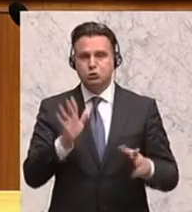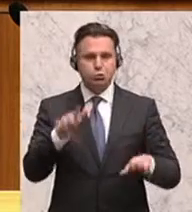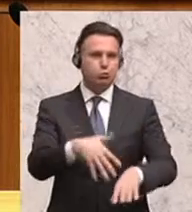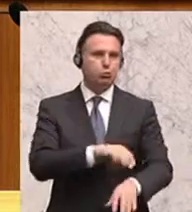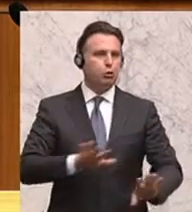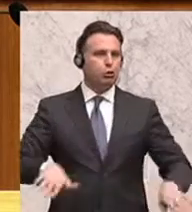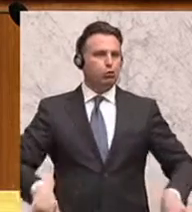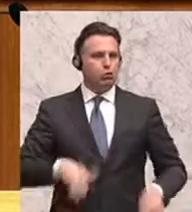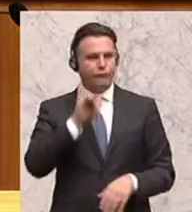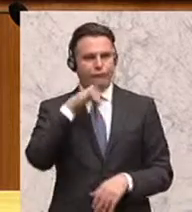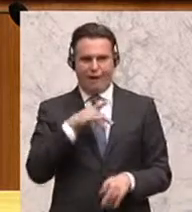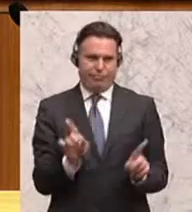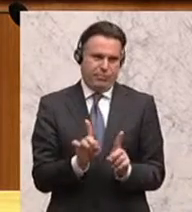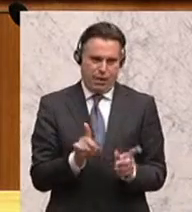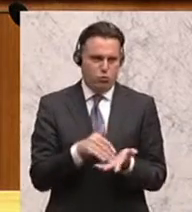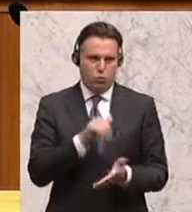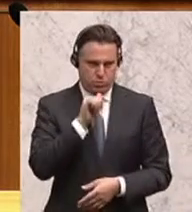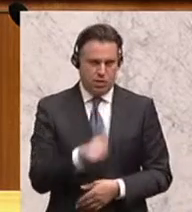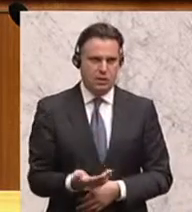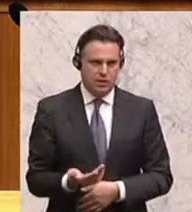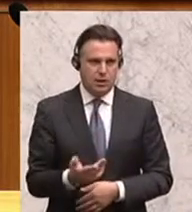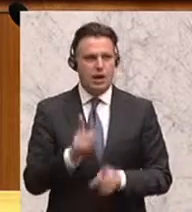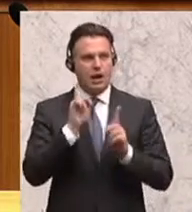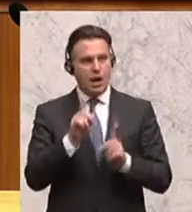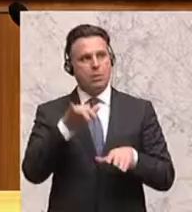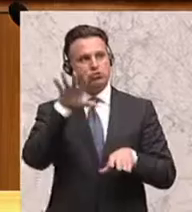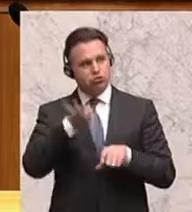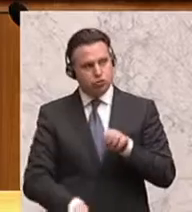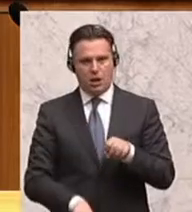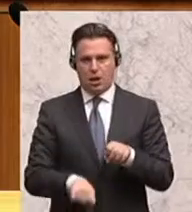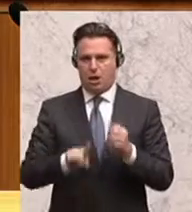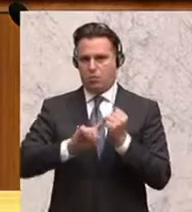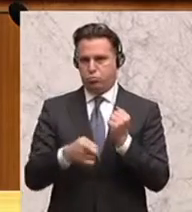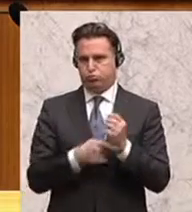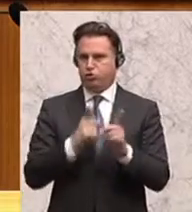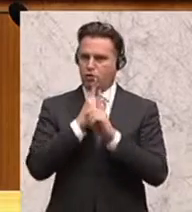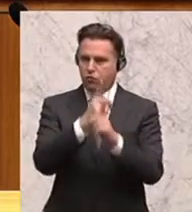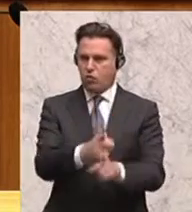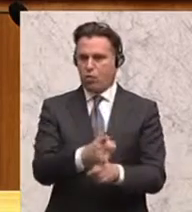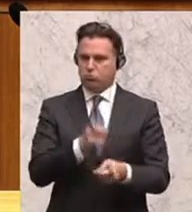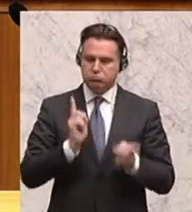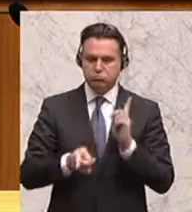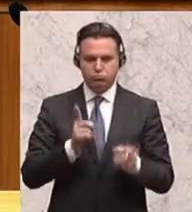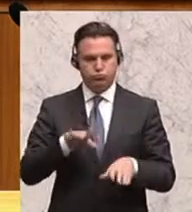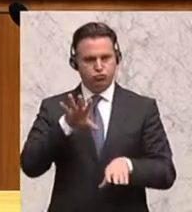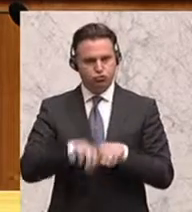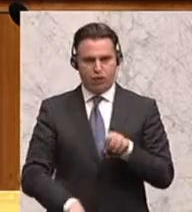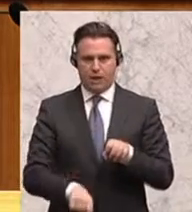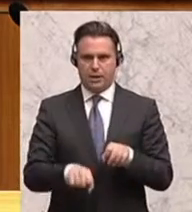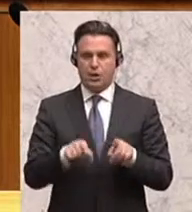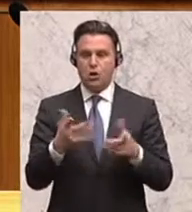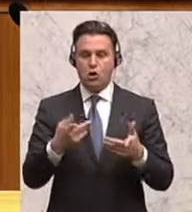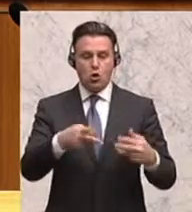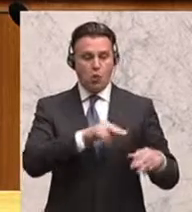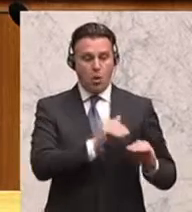könnte aber bringt der budgetvollzug ein strenges regime bei der entnahme von